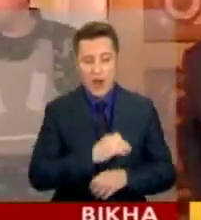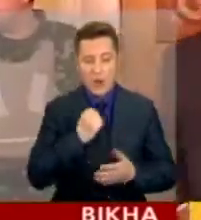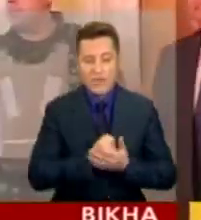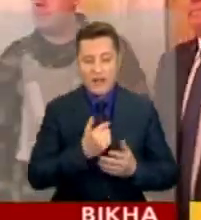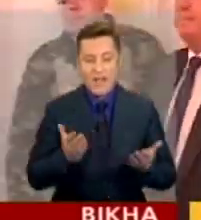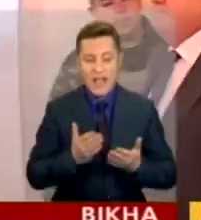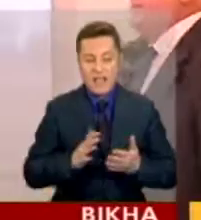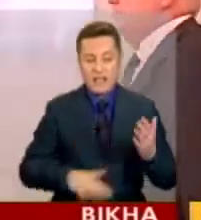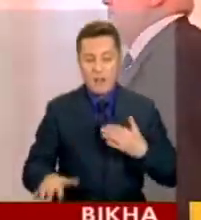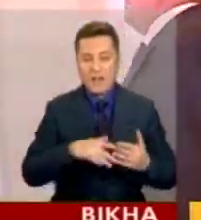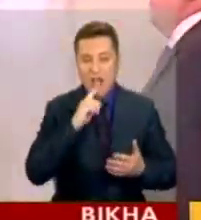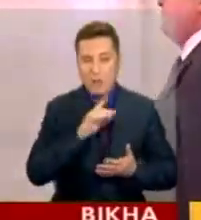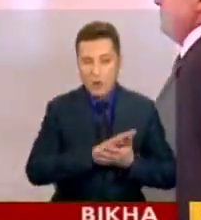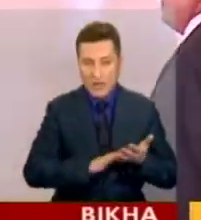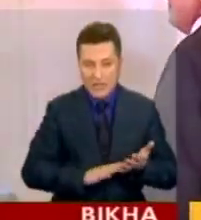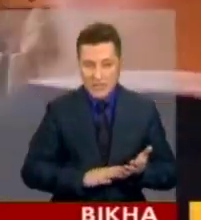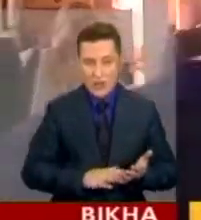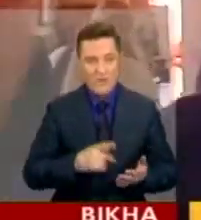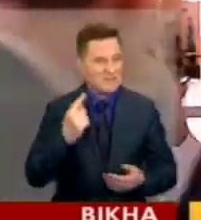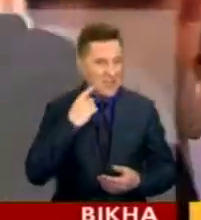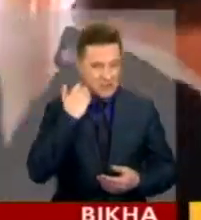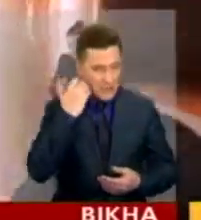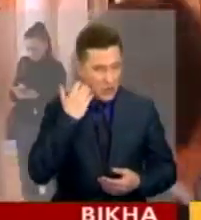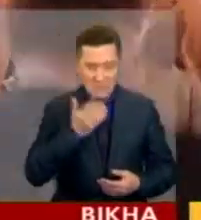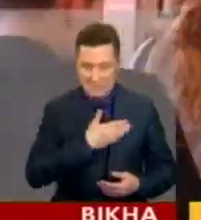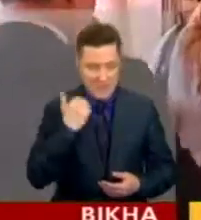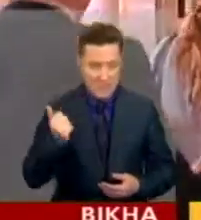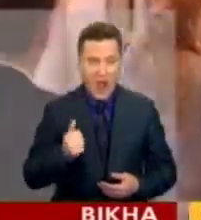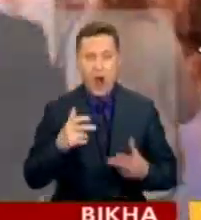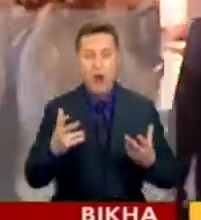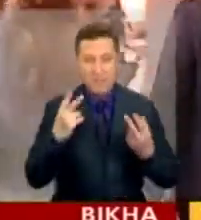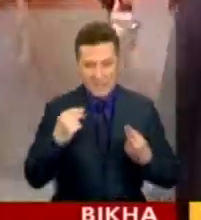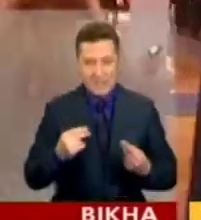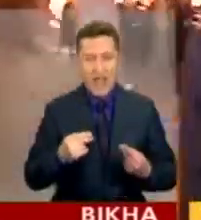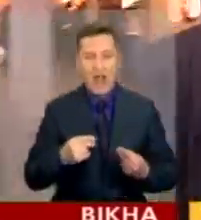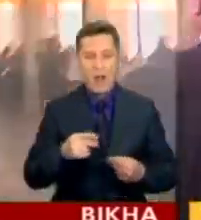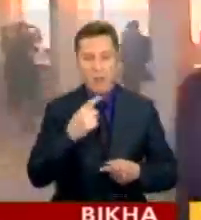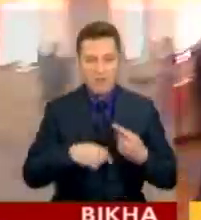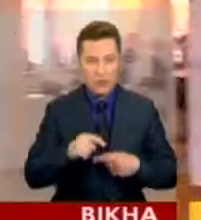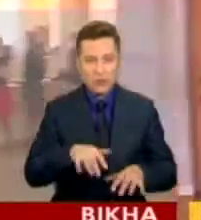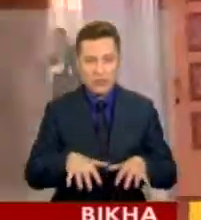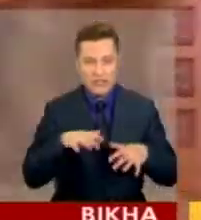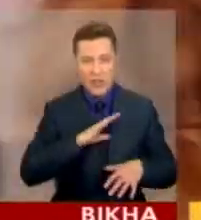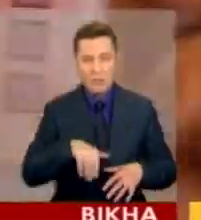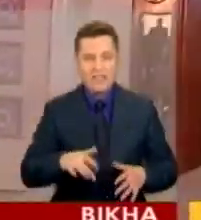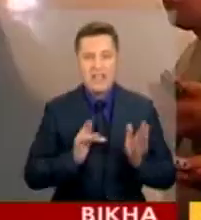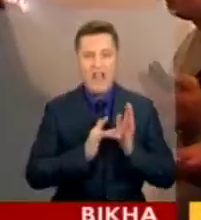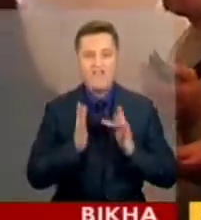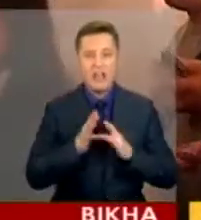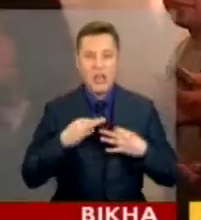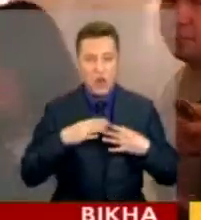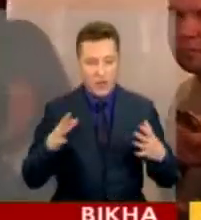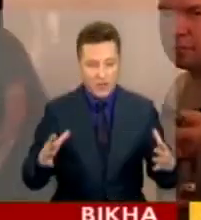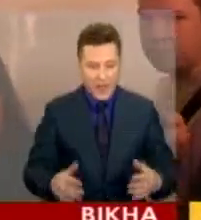пролилася перша кров. Але за сором собі це немає і обіцяє повернутися у залу після Великодня. Сьогодні не можу